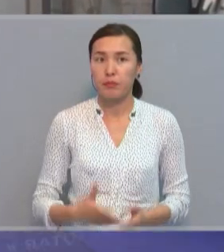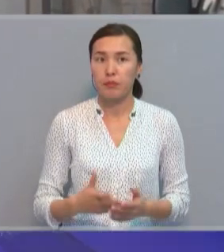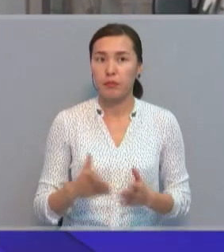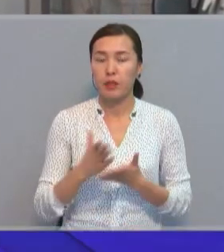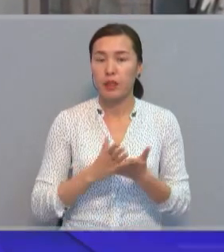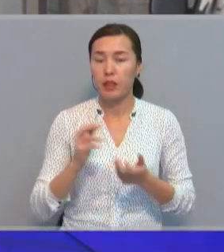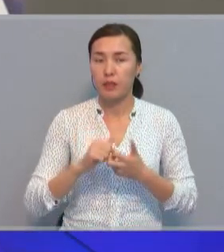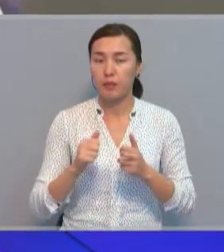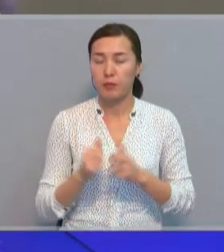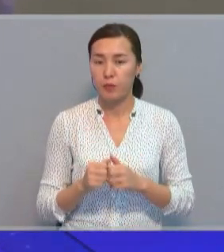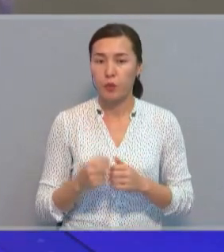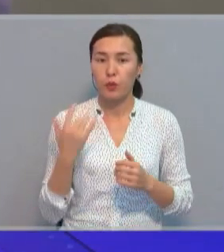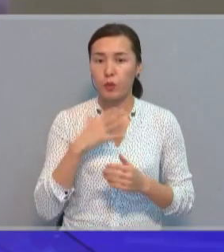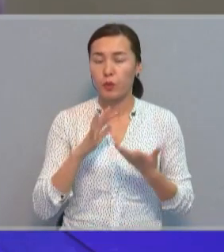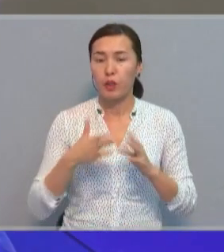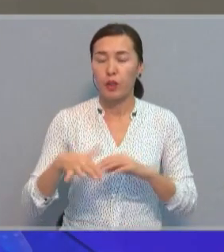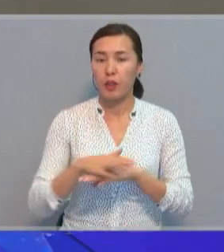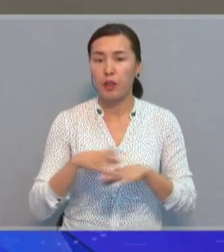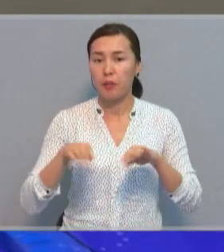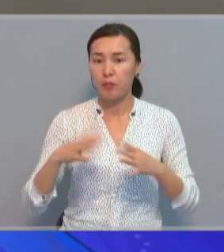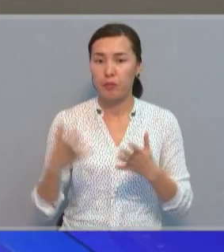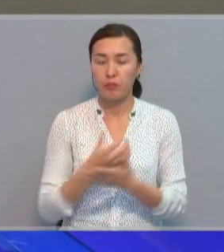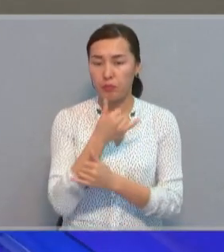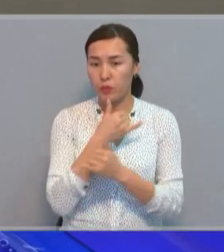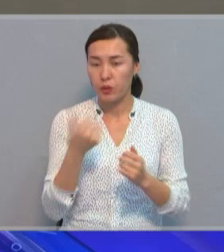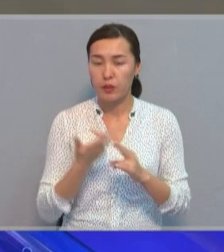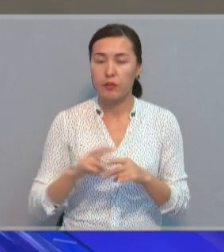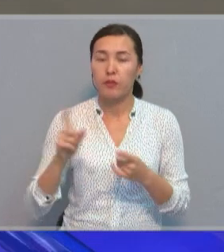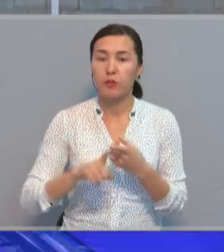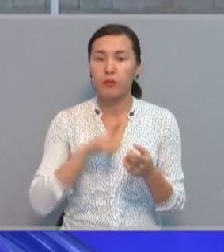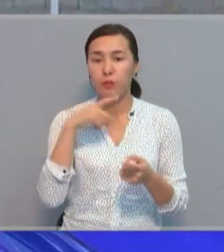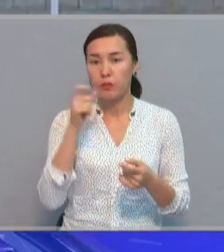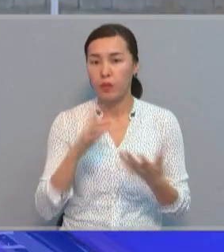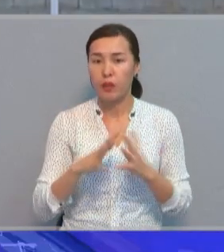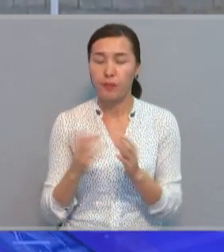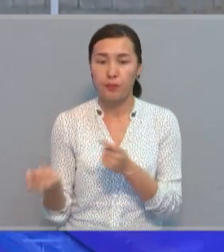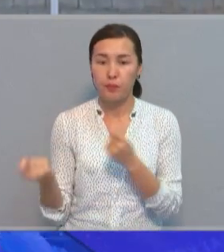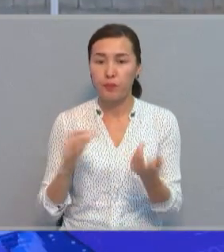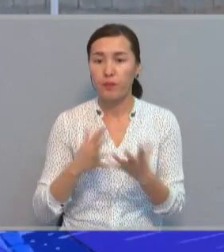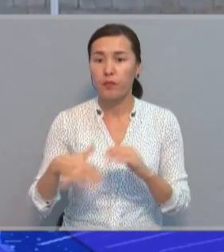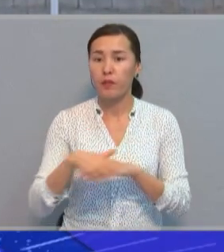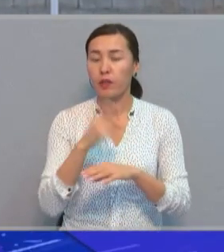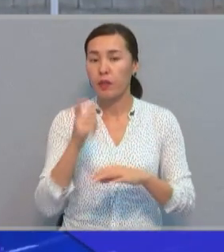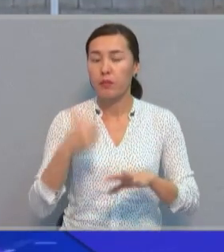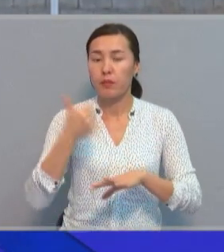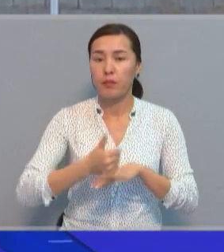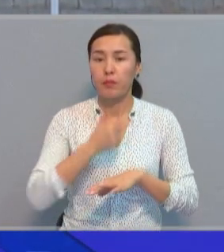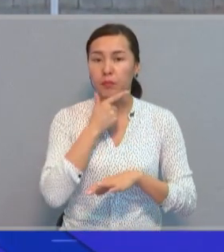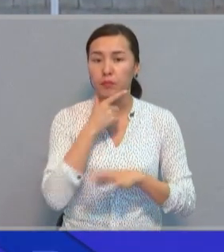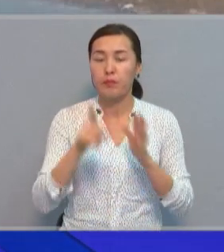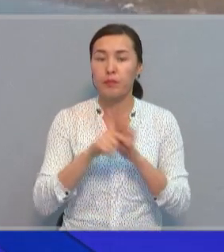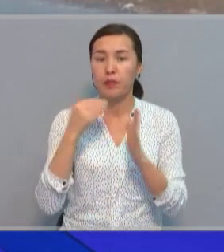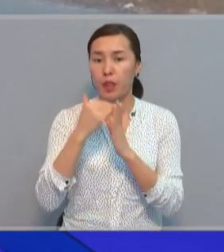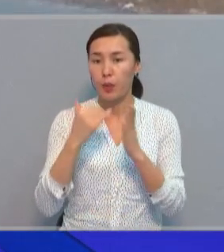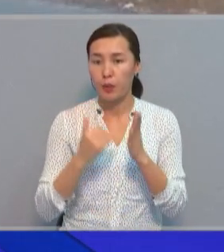Сондай-ақ, кадр мәселесі де көп ауылдарда оң шешімін таппаған. Осы орайда жас мамандарды ауылға тарту ауылдықтардың басты назарында.